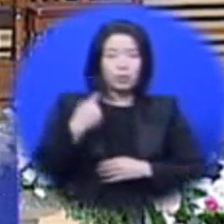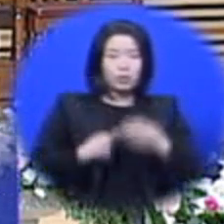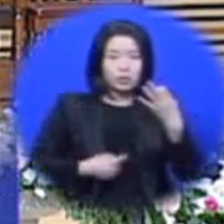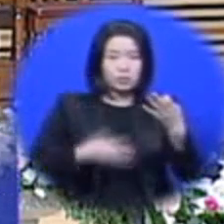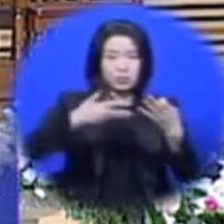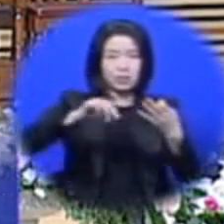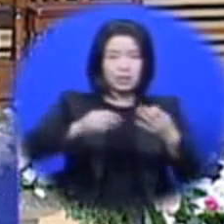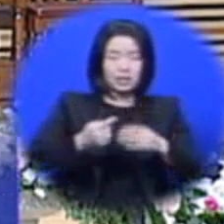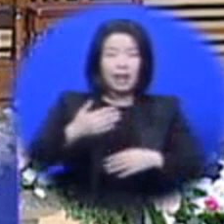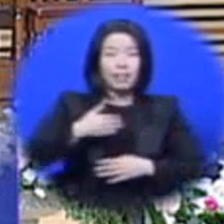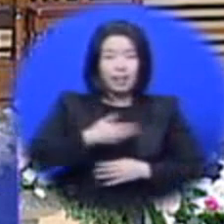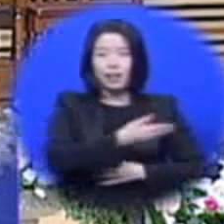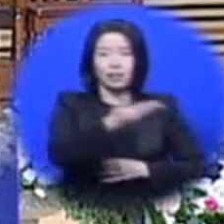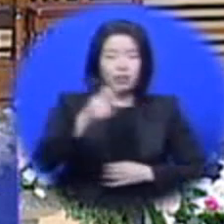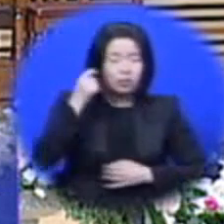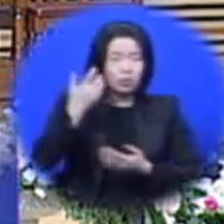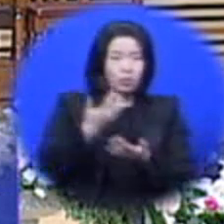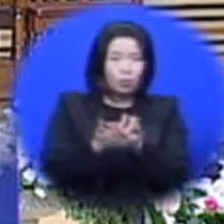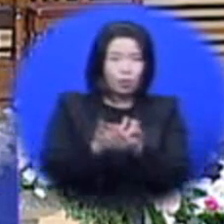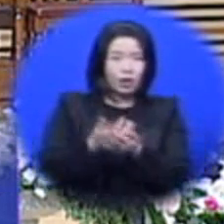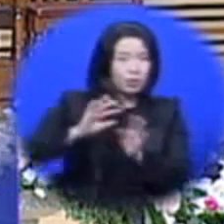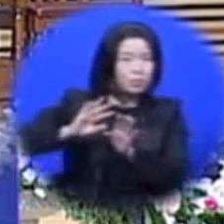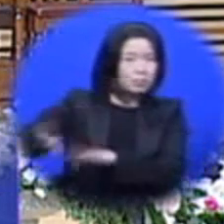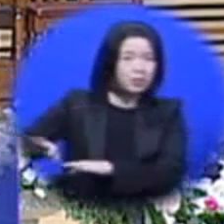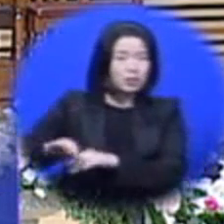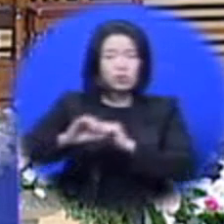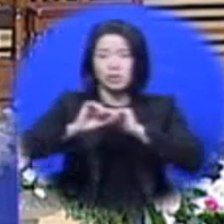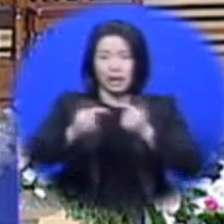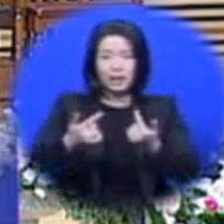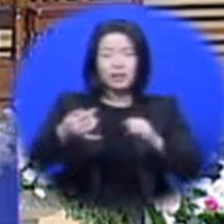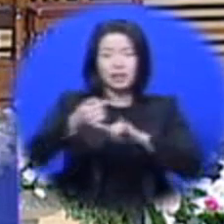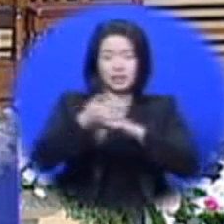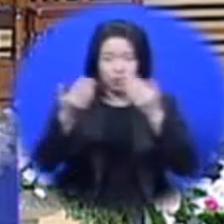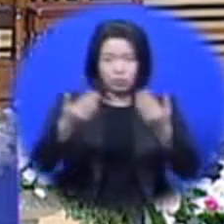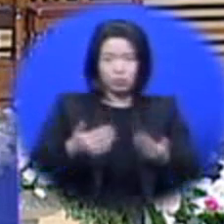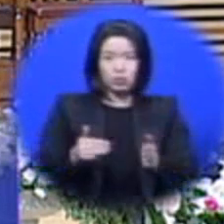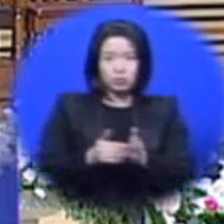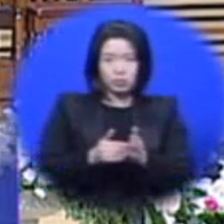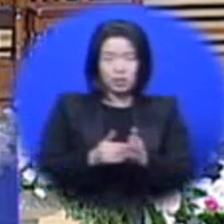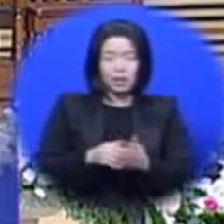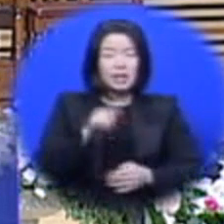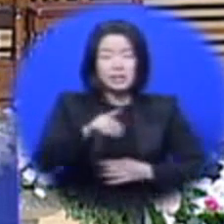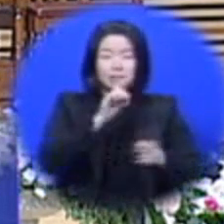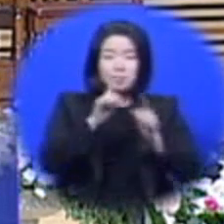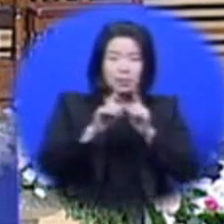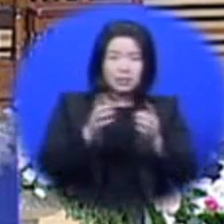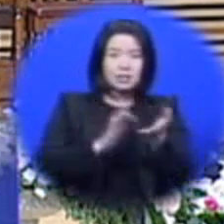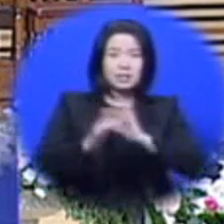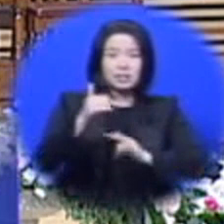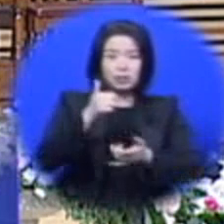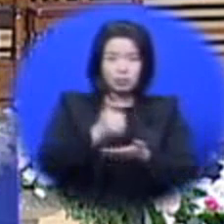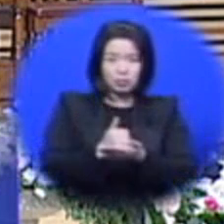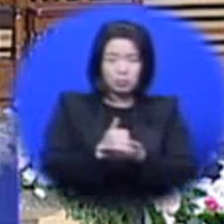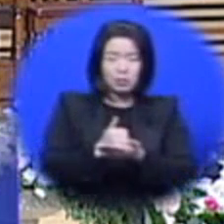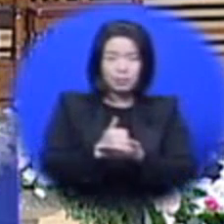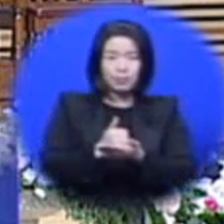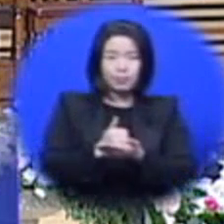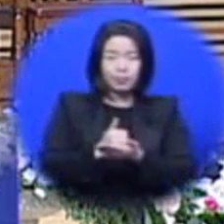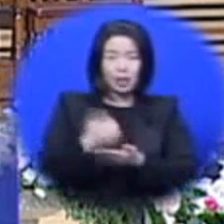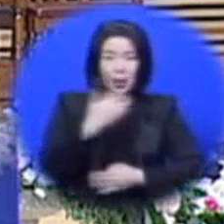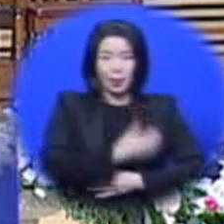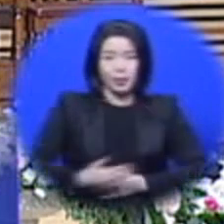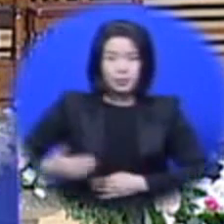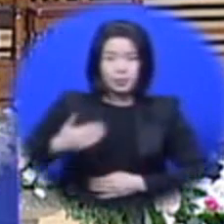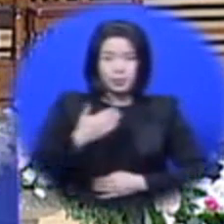너희를 고아로 버려두지 않겠다 하신 약속을 하셨습니다. 그래서 그 말씀은 예수님은 이렇게